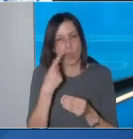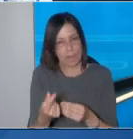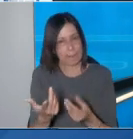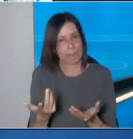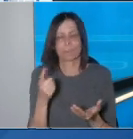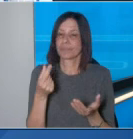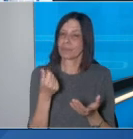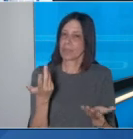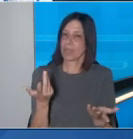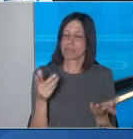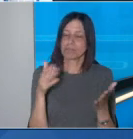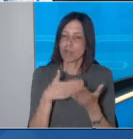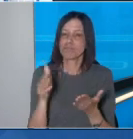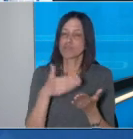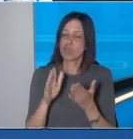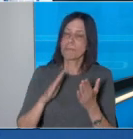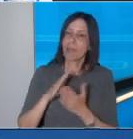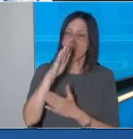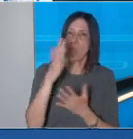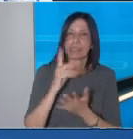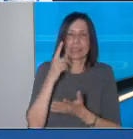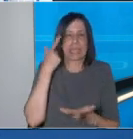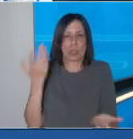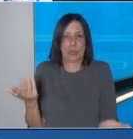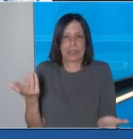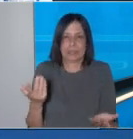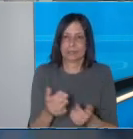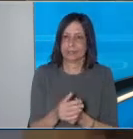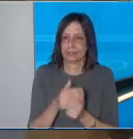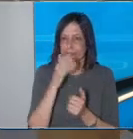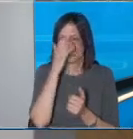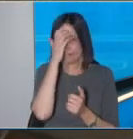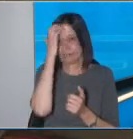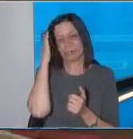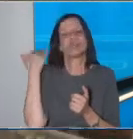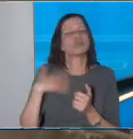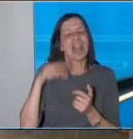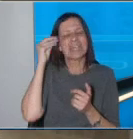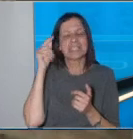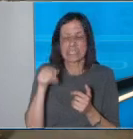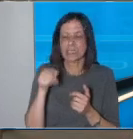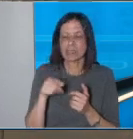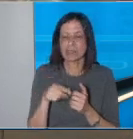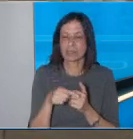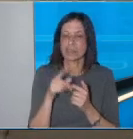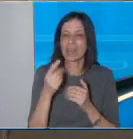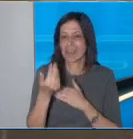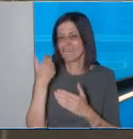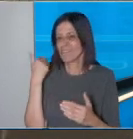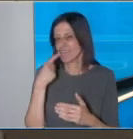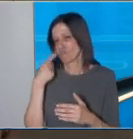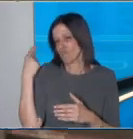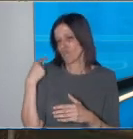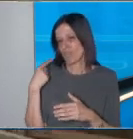אבל המחירים פשוט ממשיכים לעלות, איך זה הגיוני בכלל? אני רק רוצה להזכיר לכם שלפני